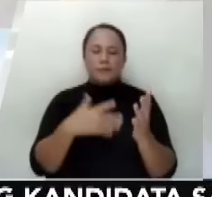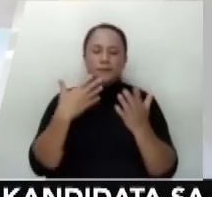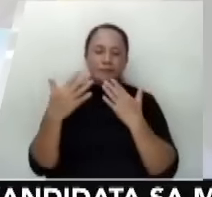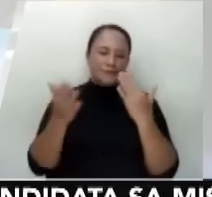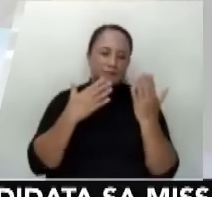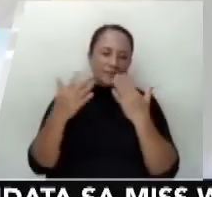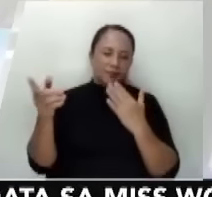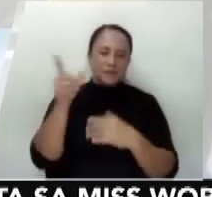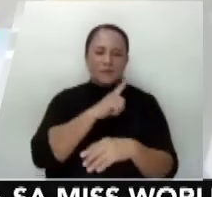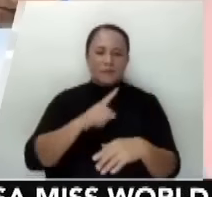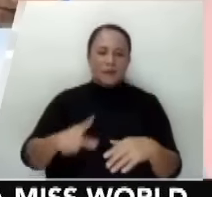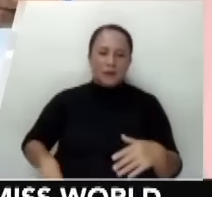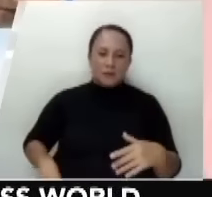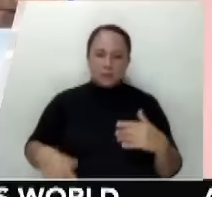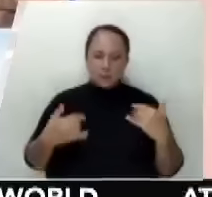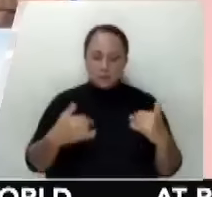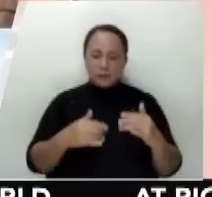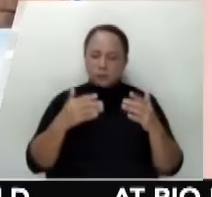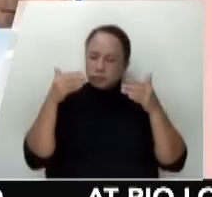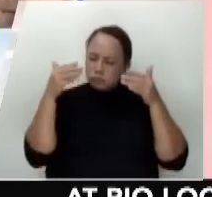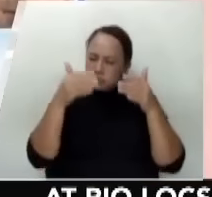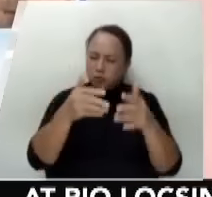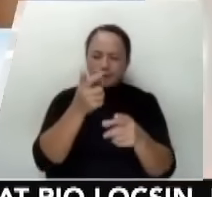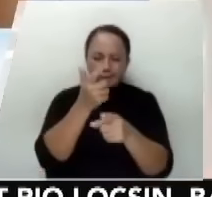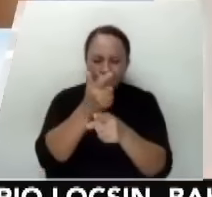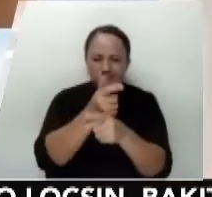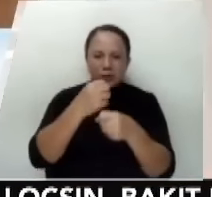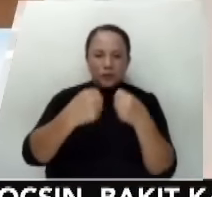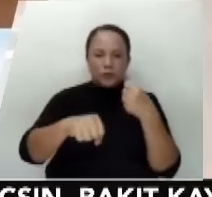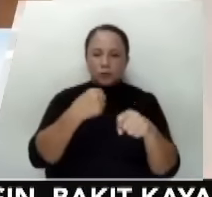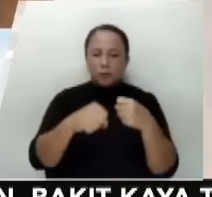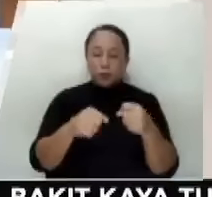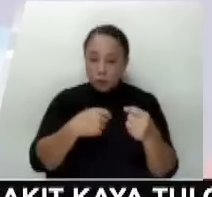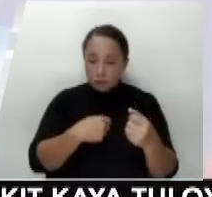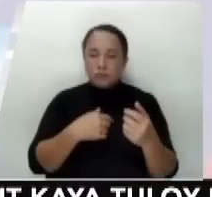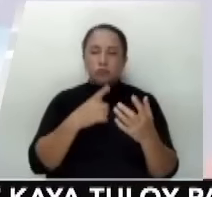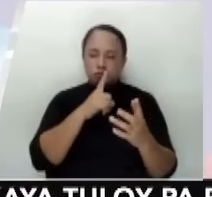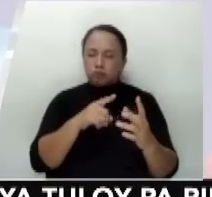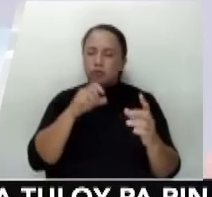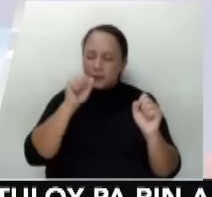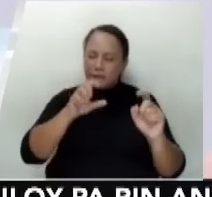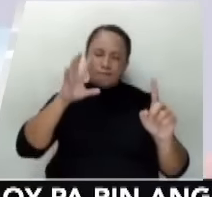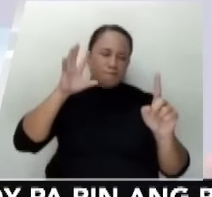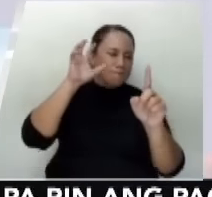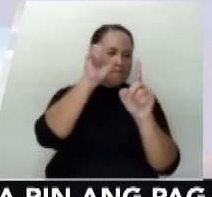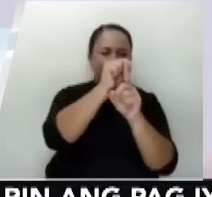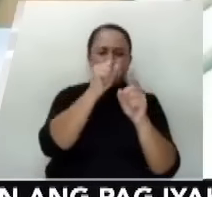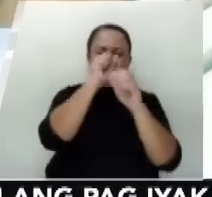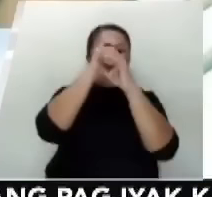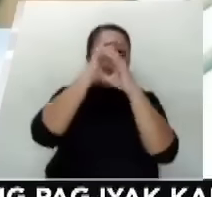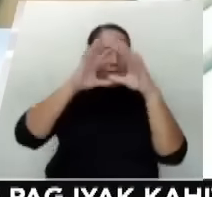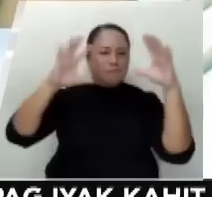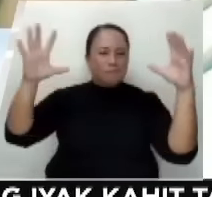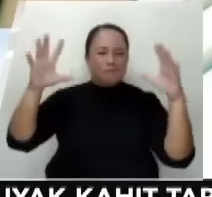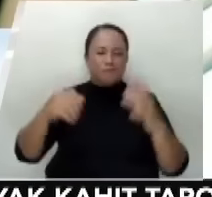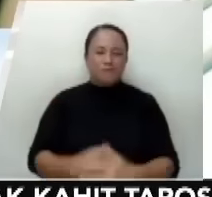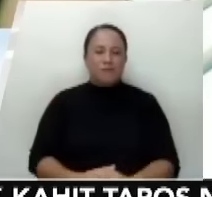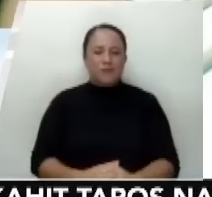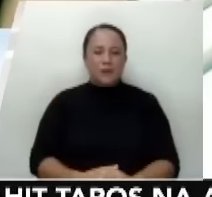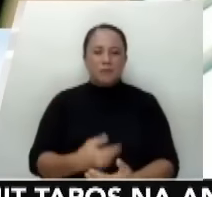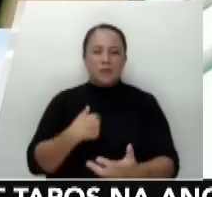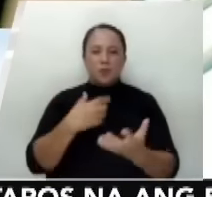his talent and dedication sa sport, hindi malayong marating ni James Ray ang kanyang mga pangarap bilang atleta. Gusto ko po makasali